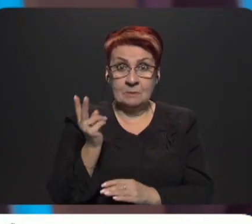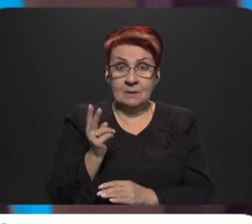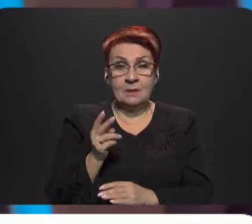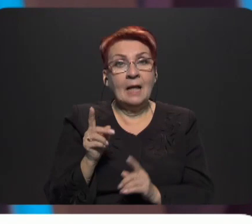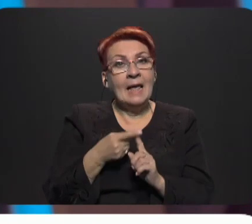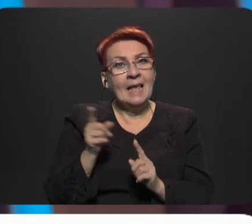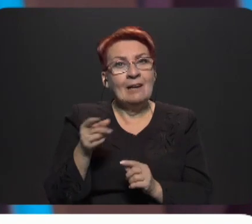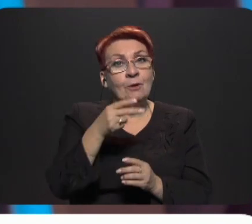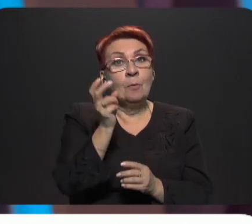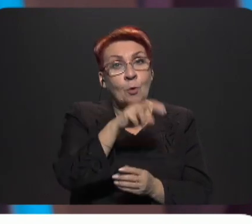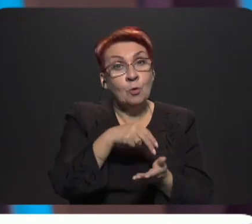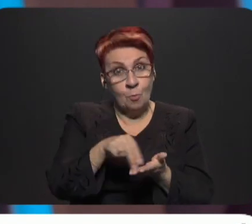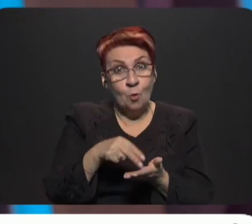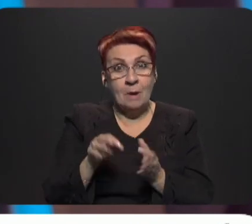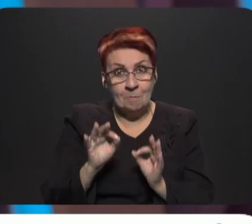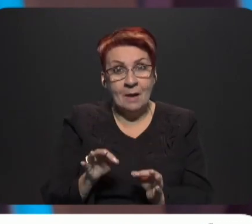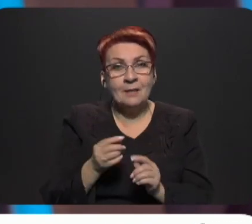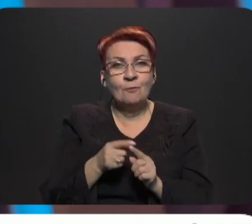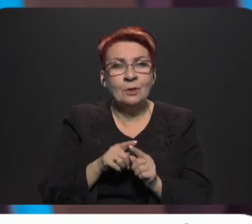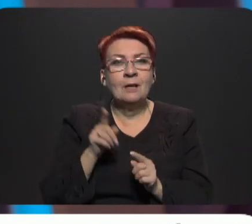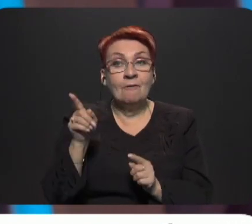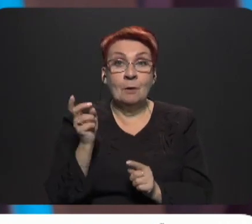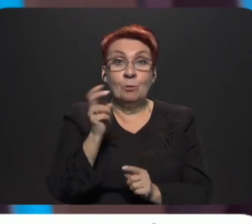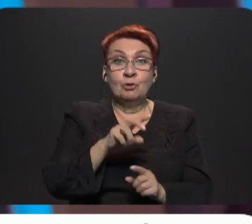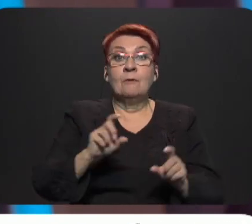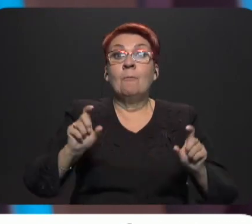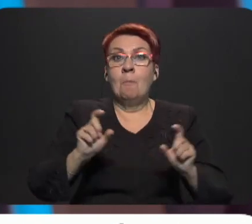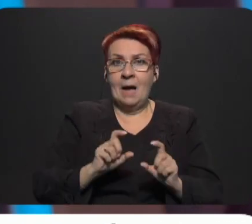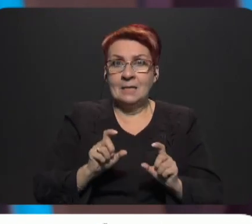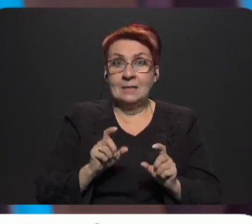приобрести, продукты? А тогда подумайте, вот вы дошли до магазина,